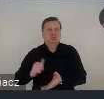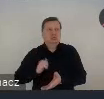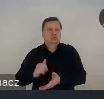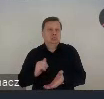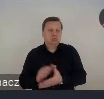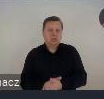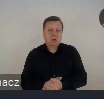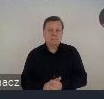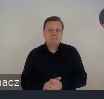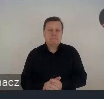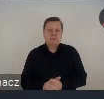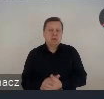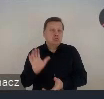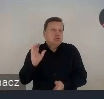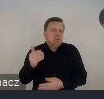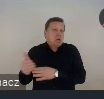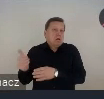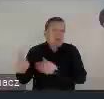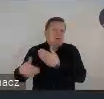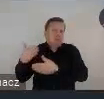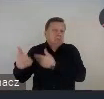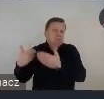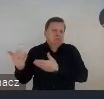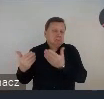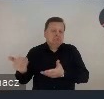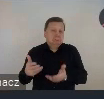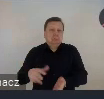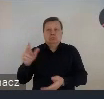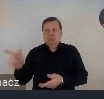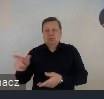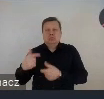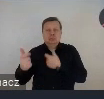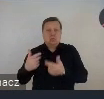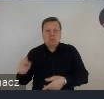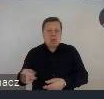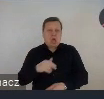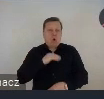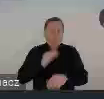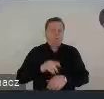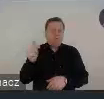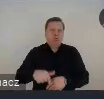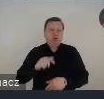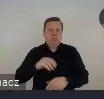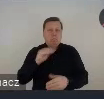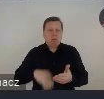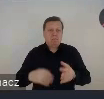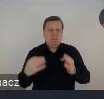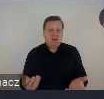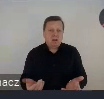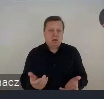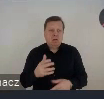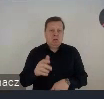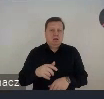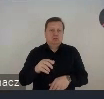się jeszcze trwa, jeszcze nie nastąpiło, no a trzeba podpisać z nami umowę, no bo czas mija,